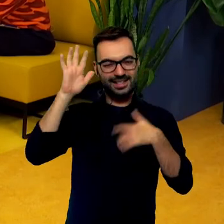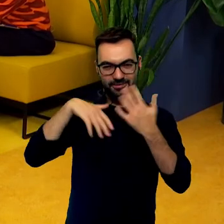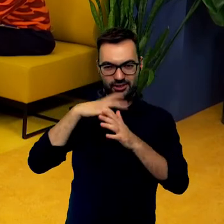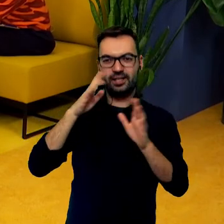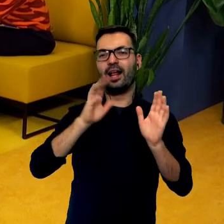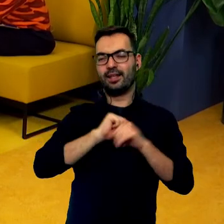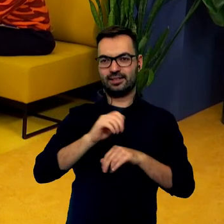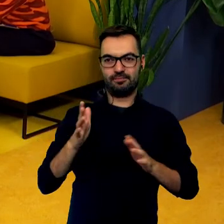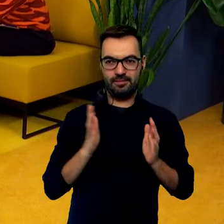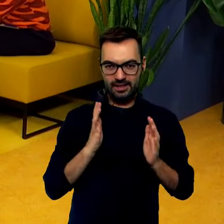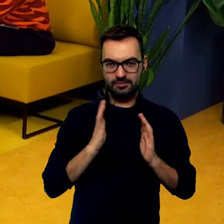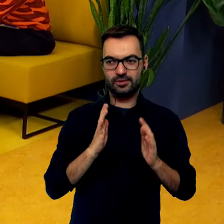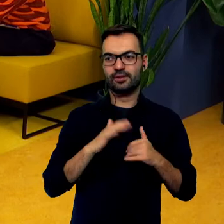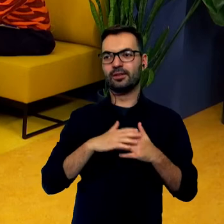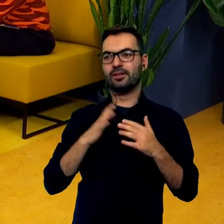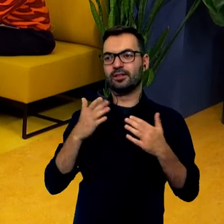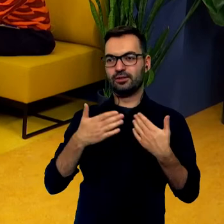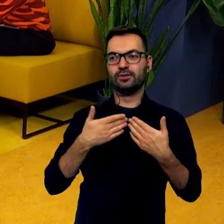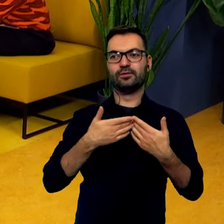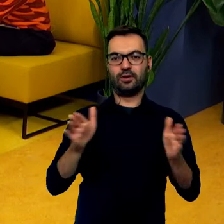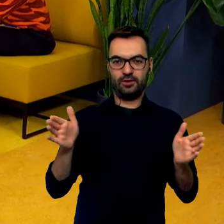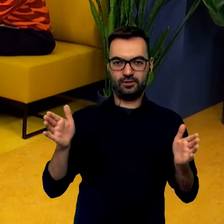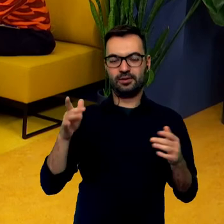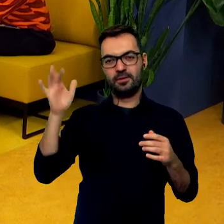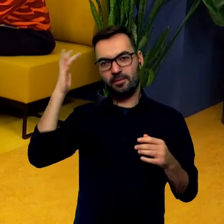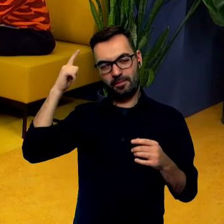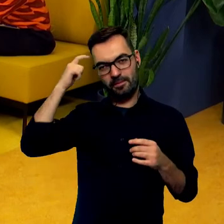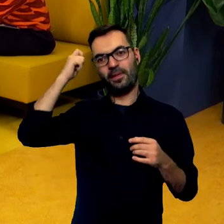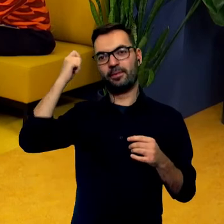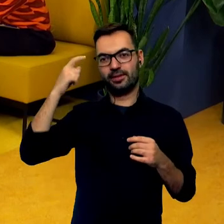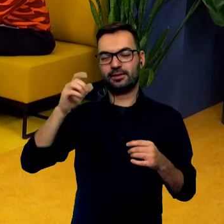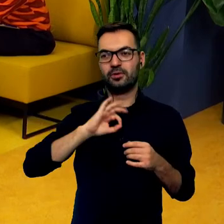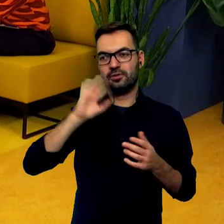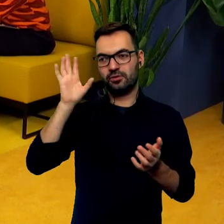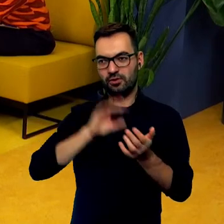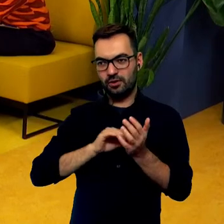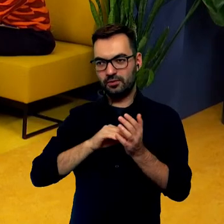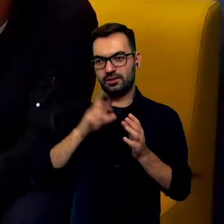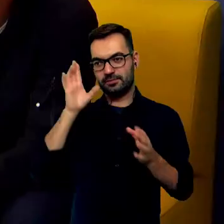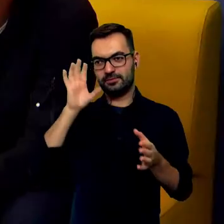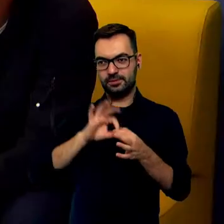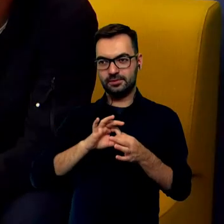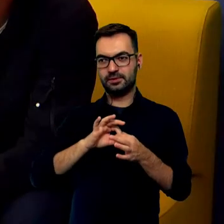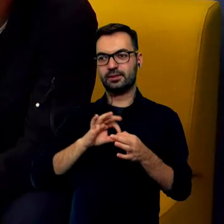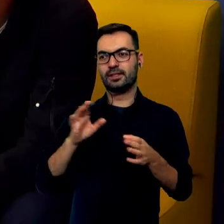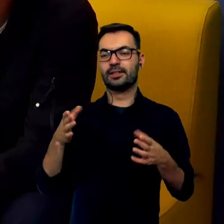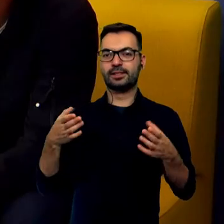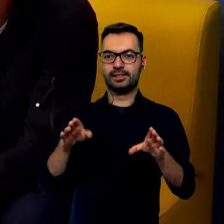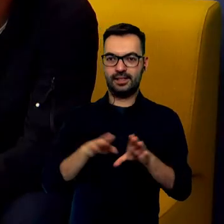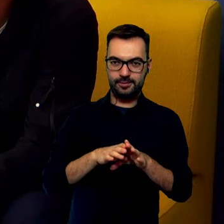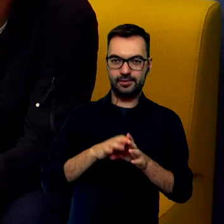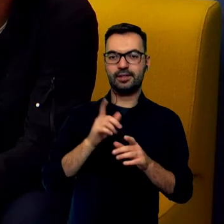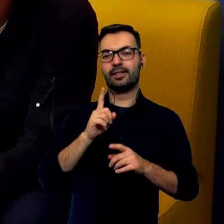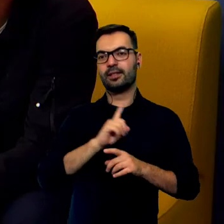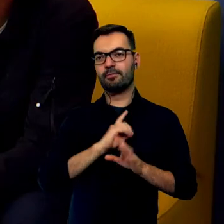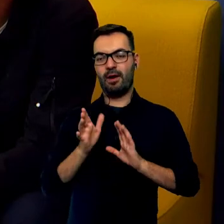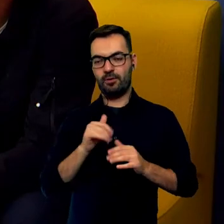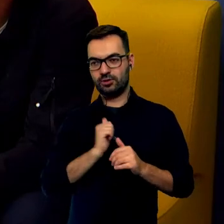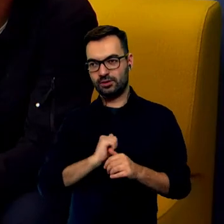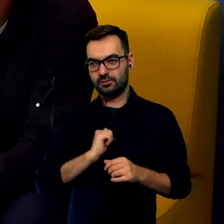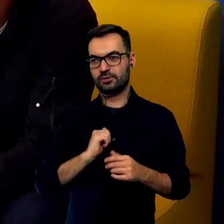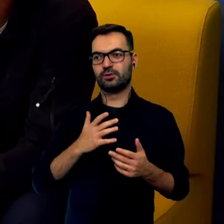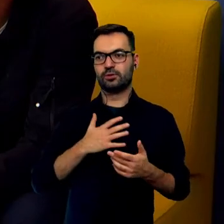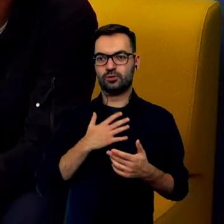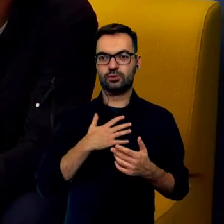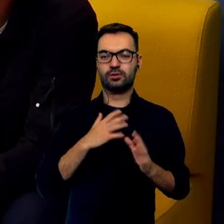tak, to się, te drzwi się otworzyły w tej mojej pamięci, z mojego doświadczenia, teraz mogę to dopiąć, mogę zadbać o siebie i mogę